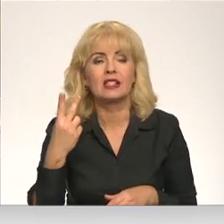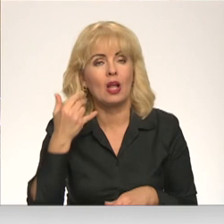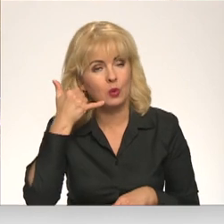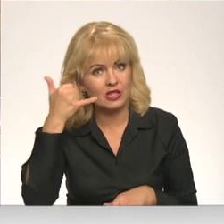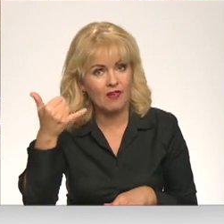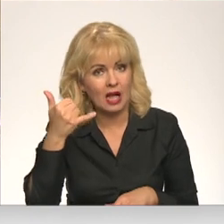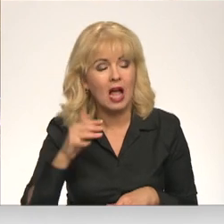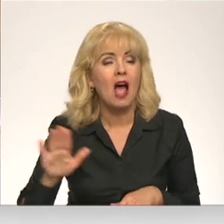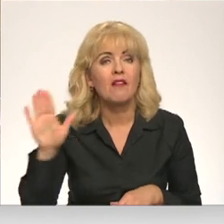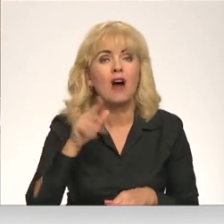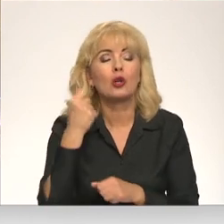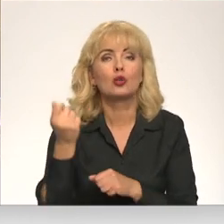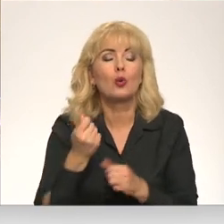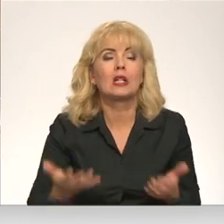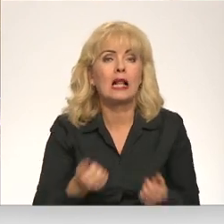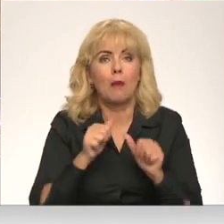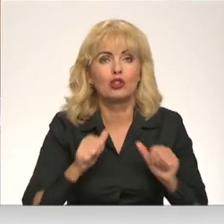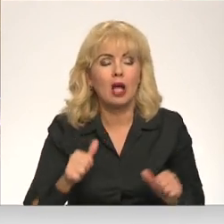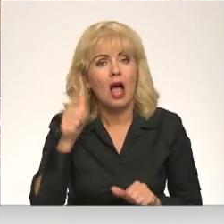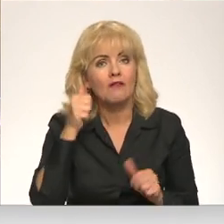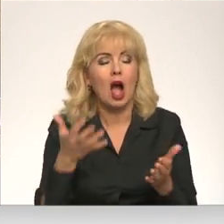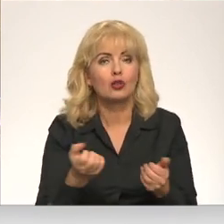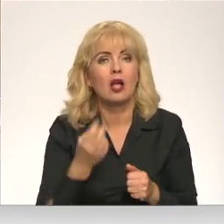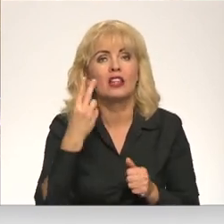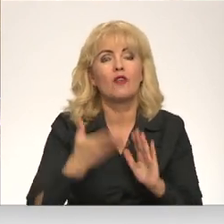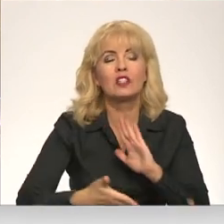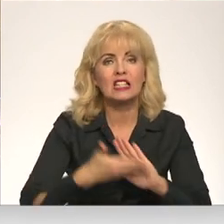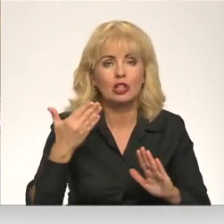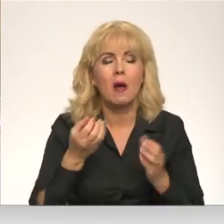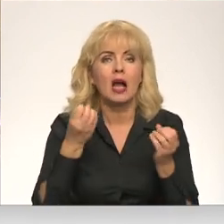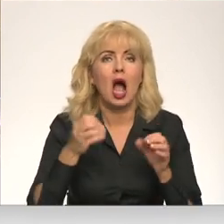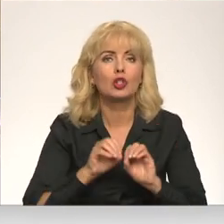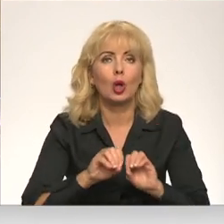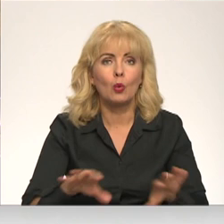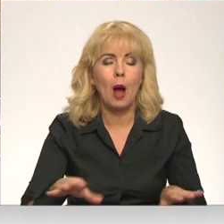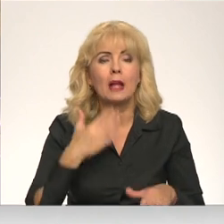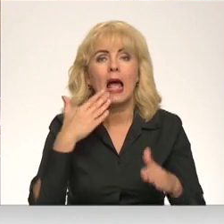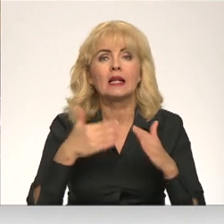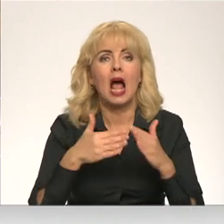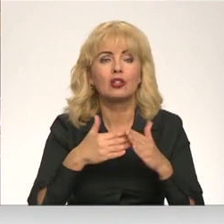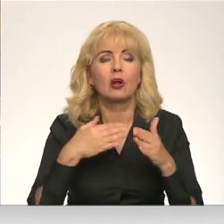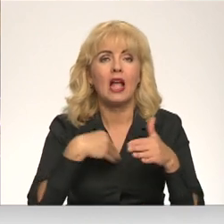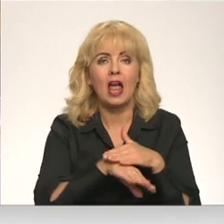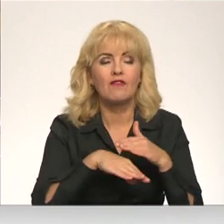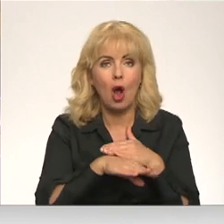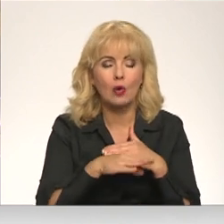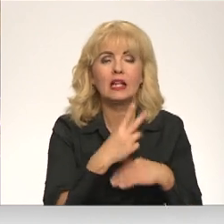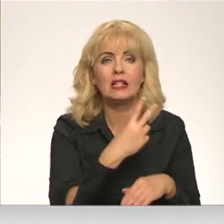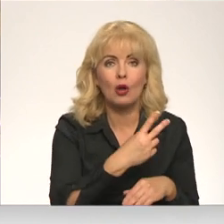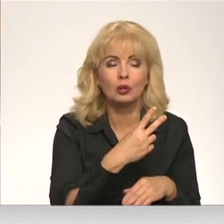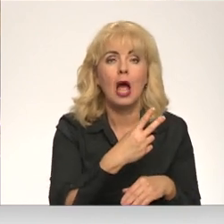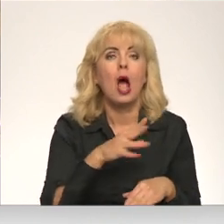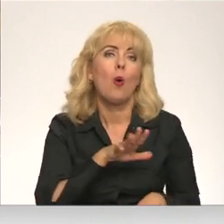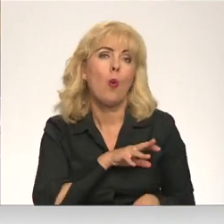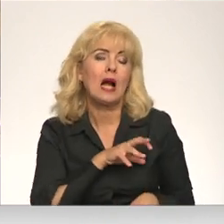Valsts ugunsdzēsības un glābšanas dienests vakar saņēma divus izsaukumus par gāzes noplūdi. Rēzeknē evakuēti 2, bet Ogrē